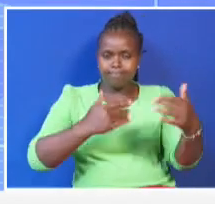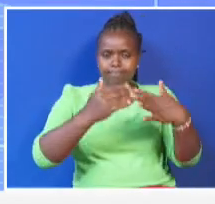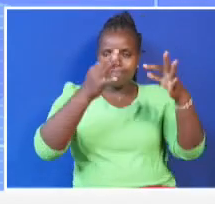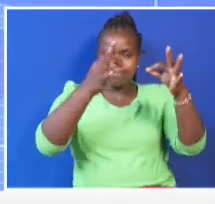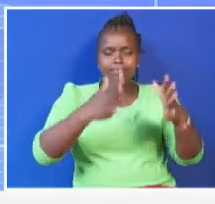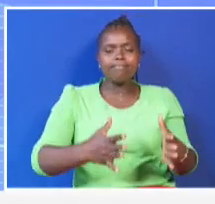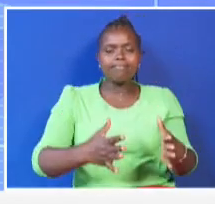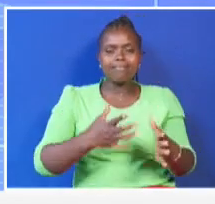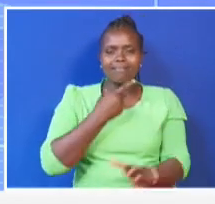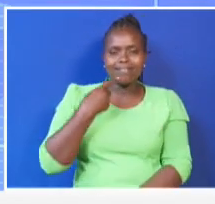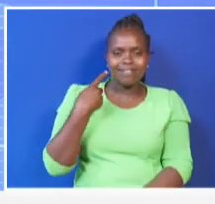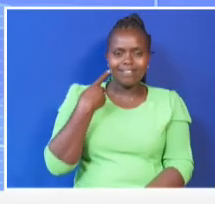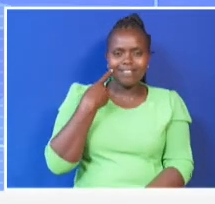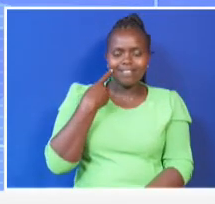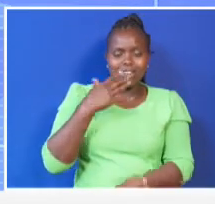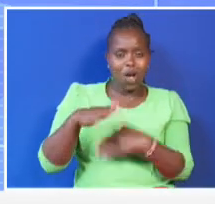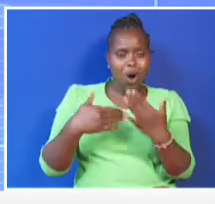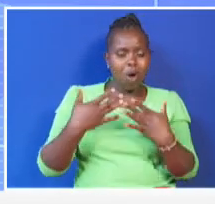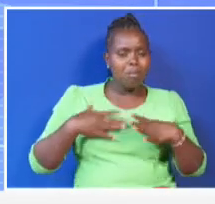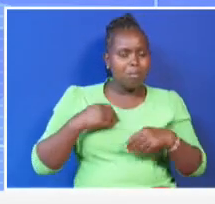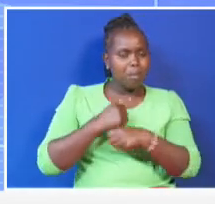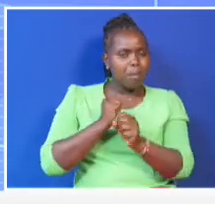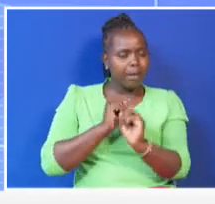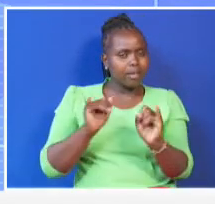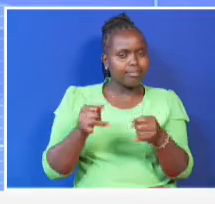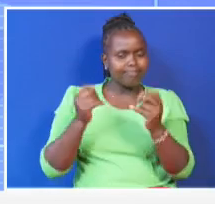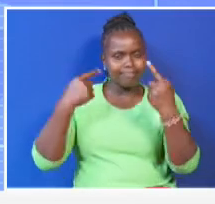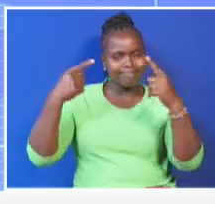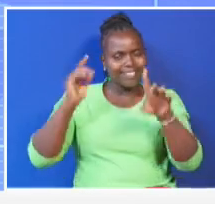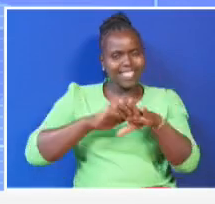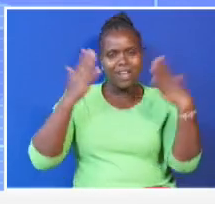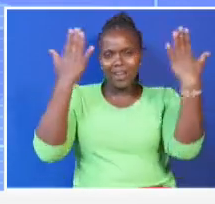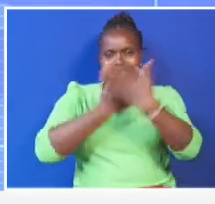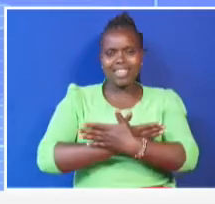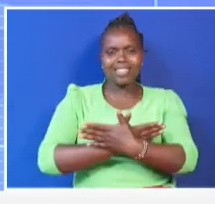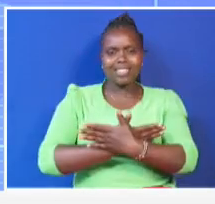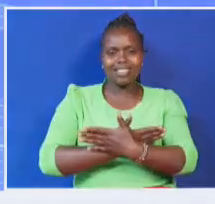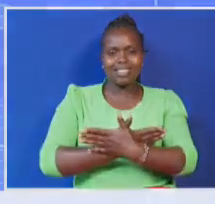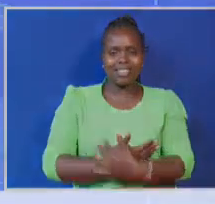ishara amekuwa mtoto wa kike Edith Kerosi. Kwa wote ambao wamefanikisha taarifa hizi, usiku mwanana.